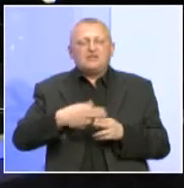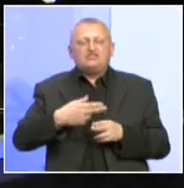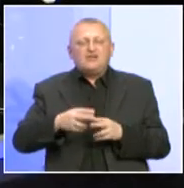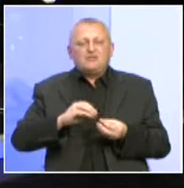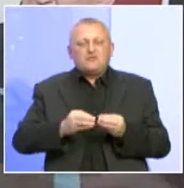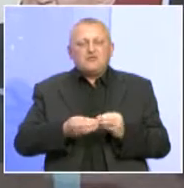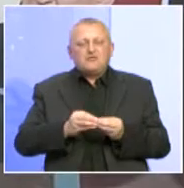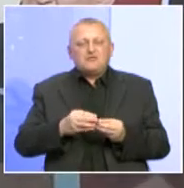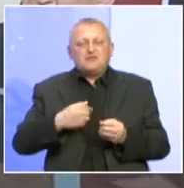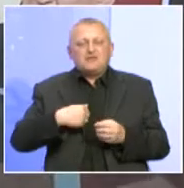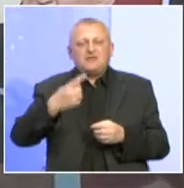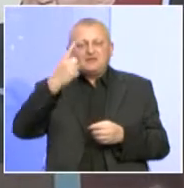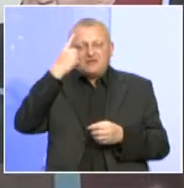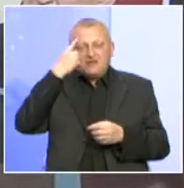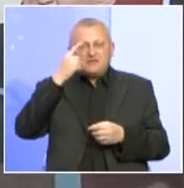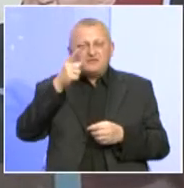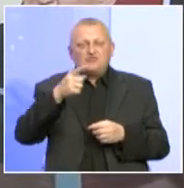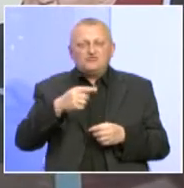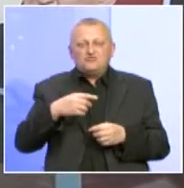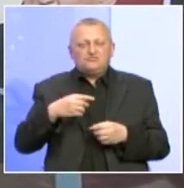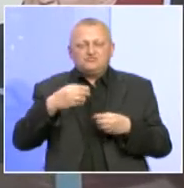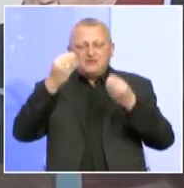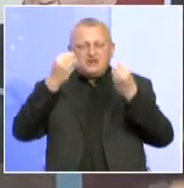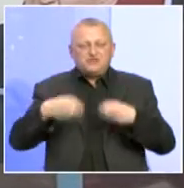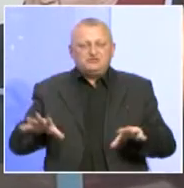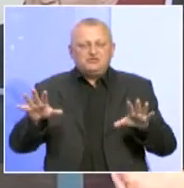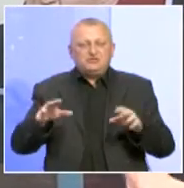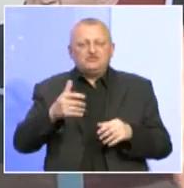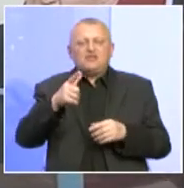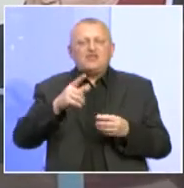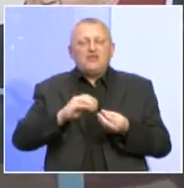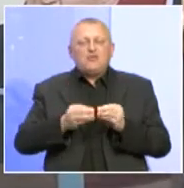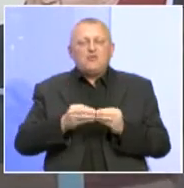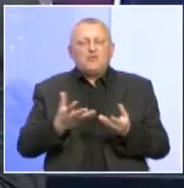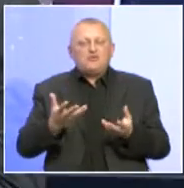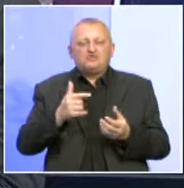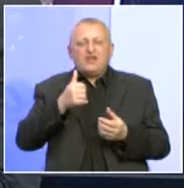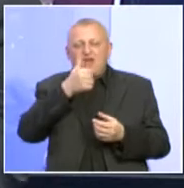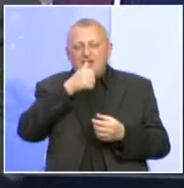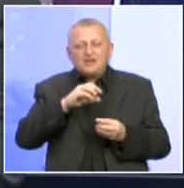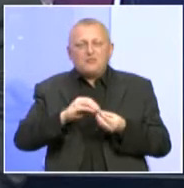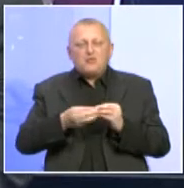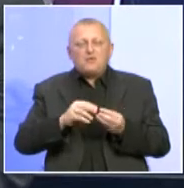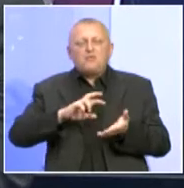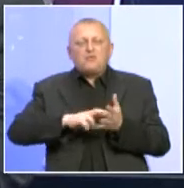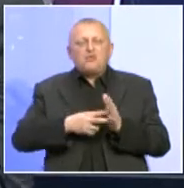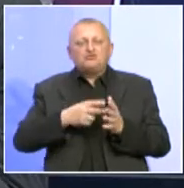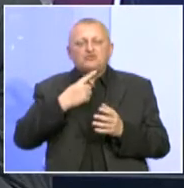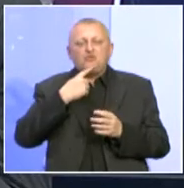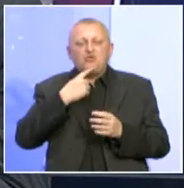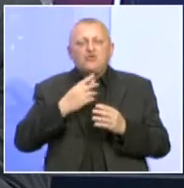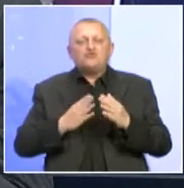probleme? Ja mislim da su tu razočarali dosta. Šta je njihov problem? Šta je problem političara koji su u